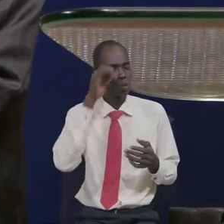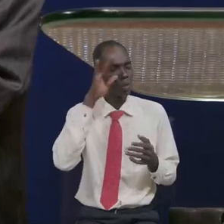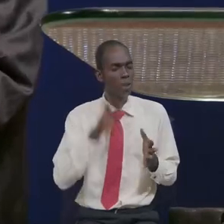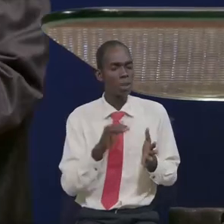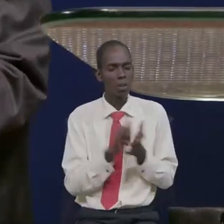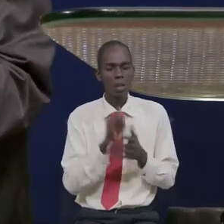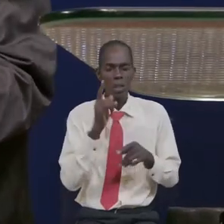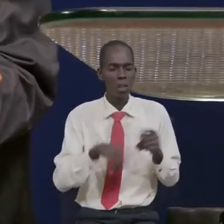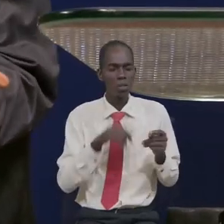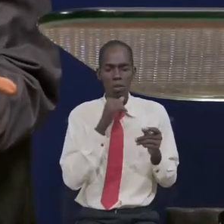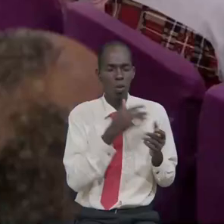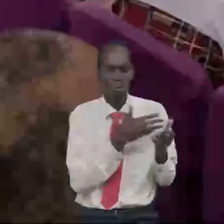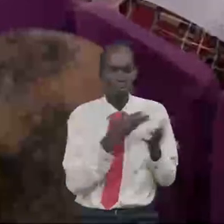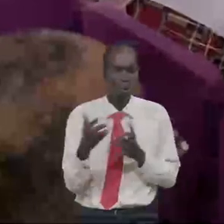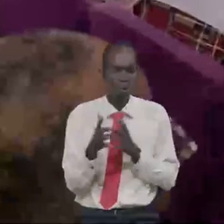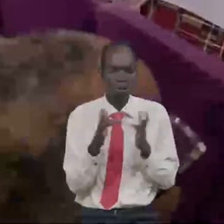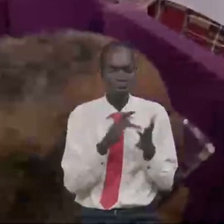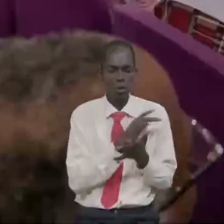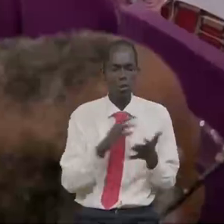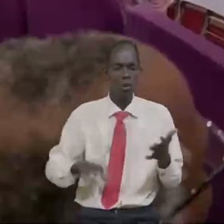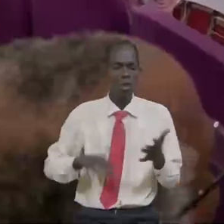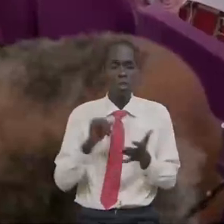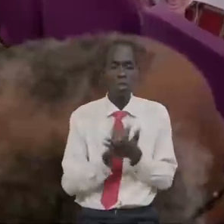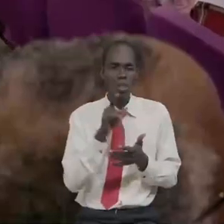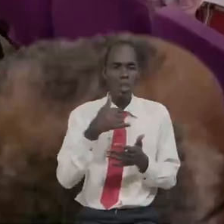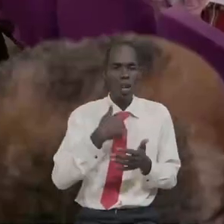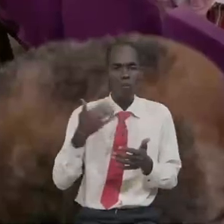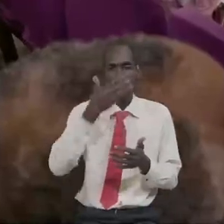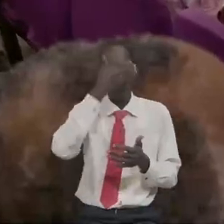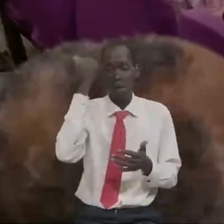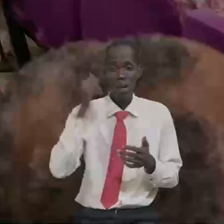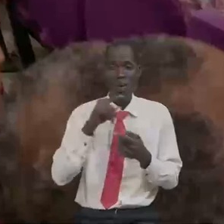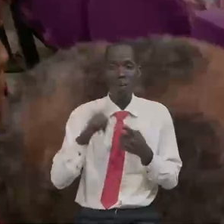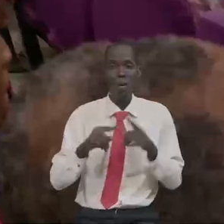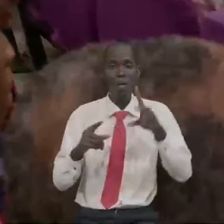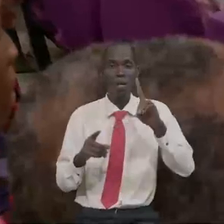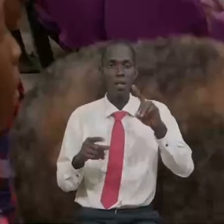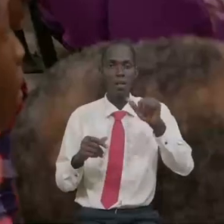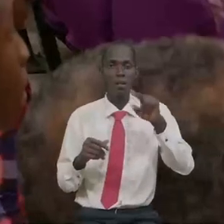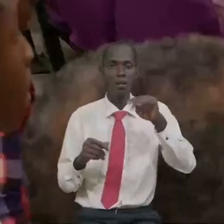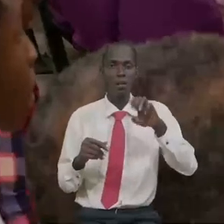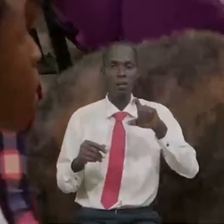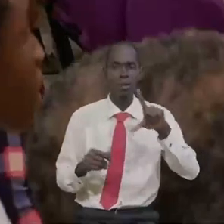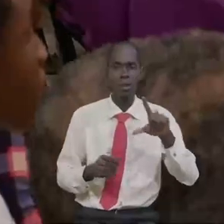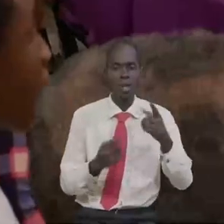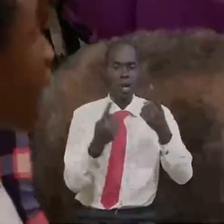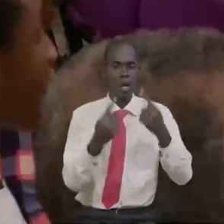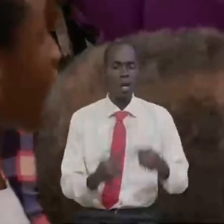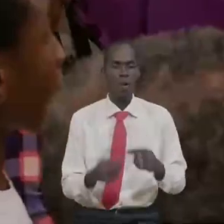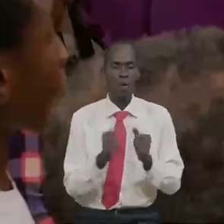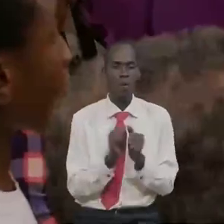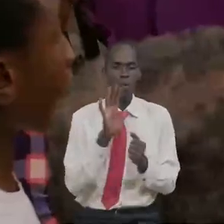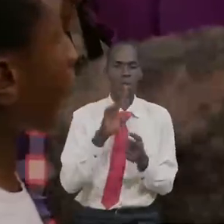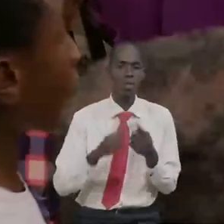n'était-il pas là lorsqu'ils ont vu que les magiciens n'étaient pas à mesure d'interpréter le truc, le rêve, et que Daniel est